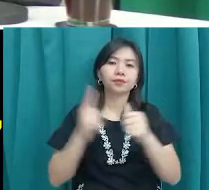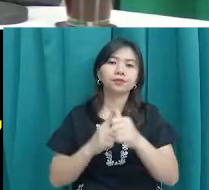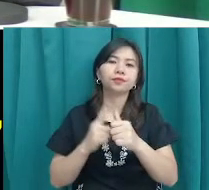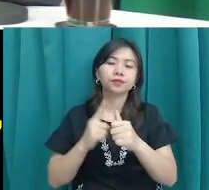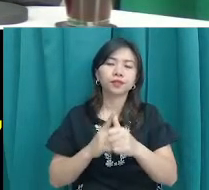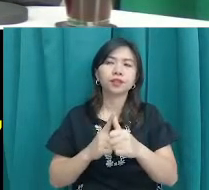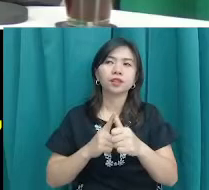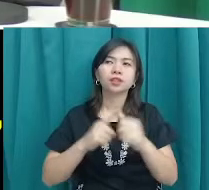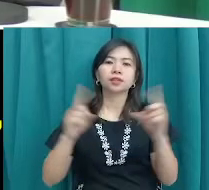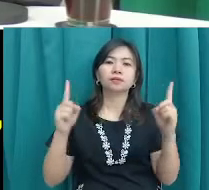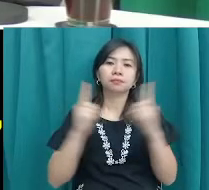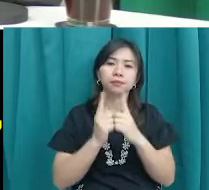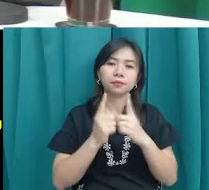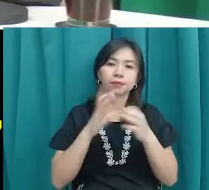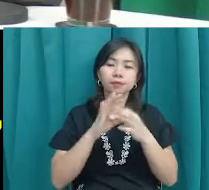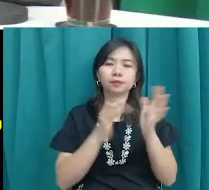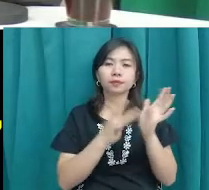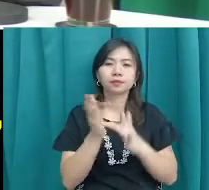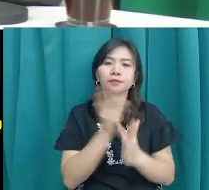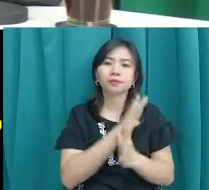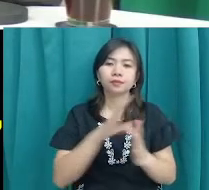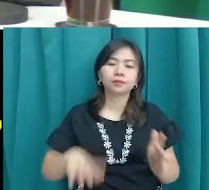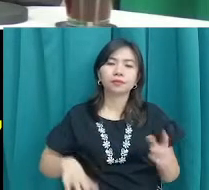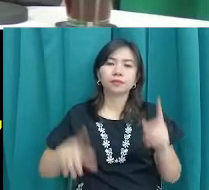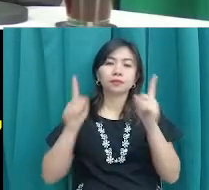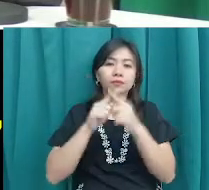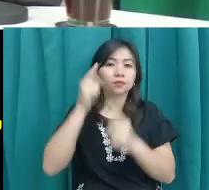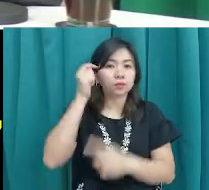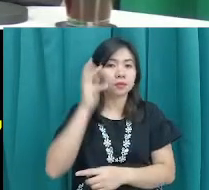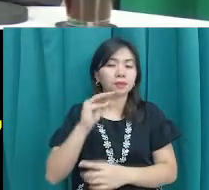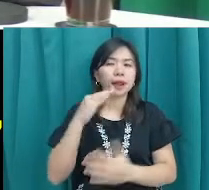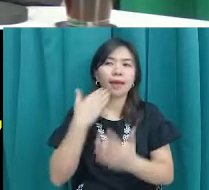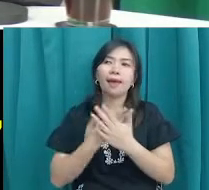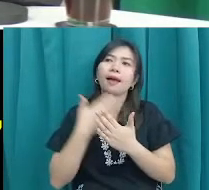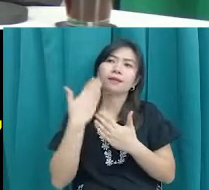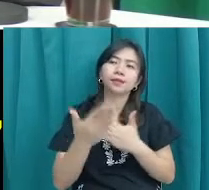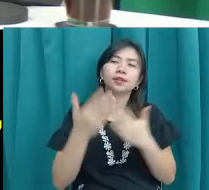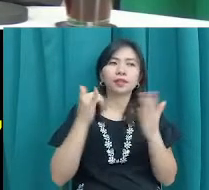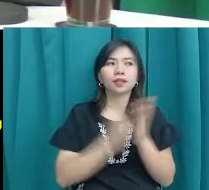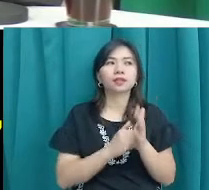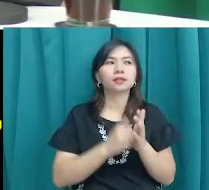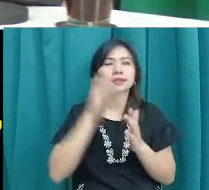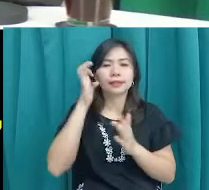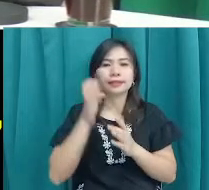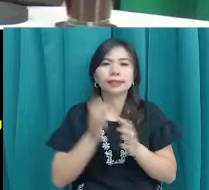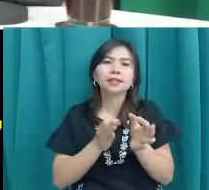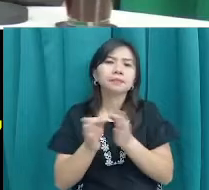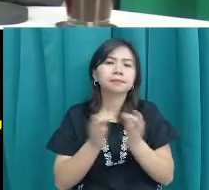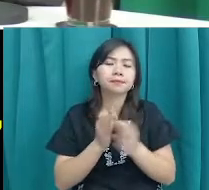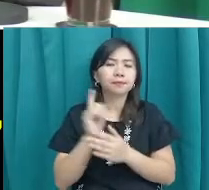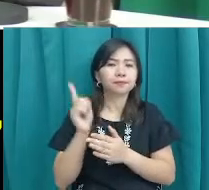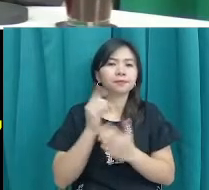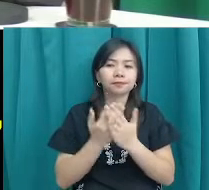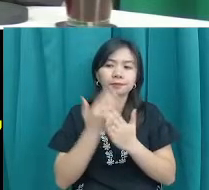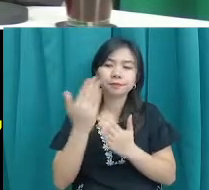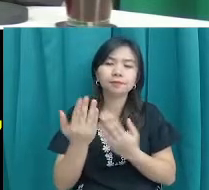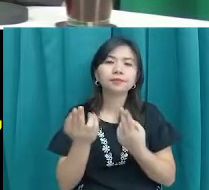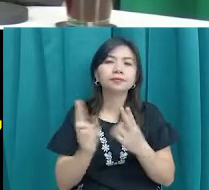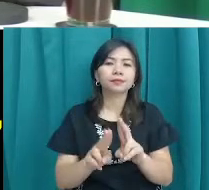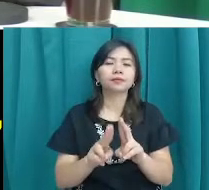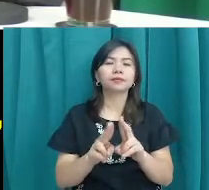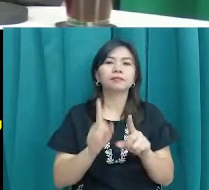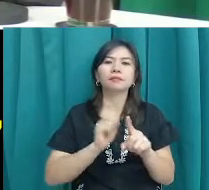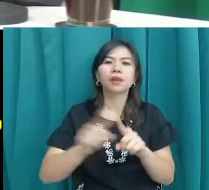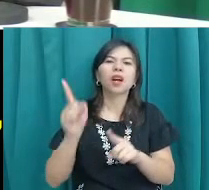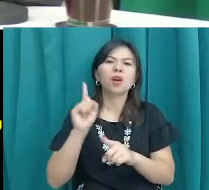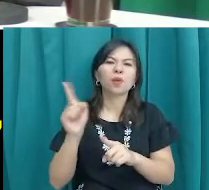kanila, sabi niya, pagkatapos nila, pinapaliwanag niya kung ano na yung mga susunod na mangyayari. Pero this time, ang